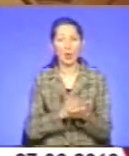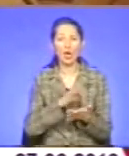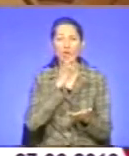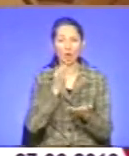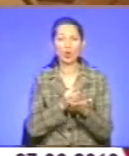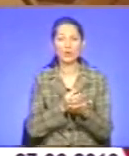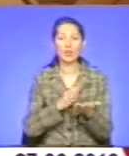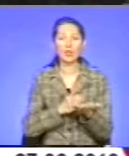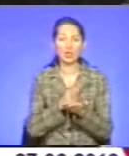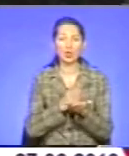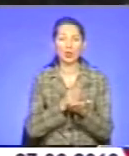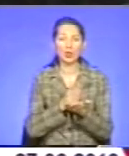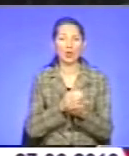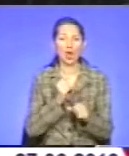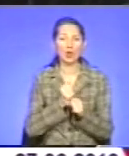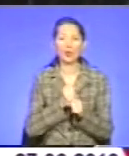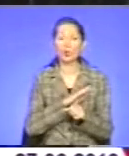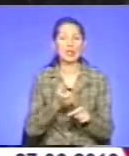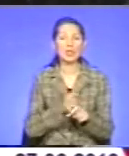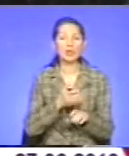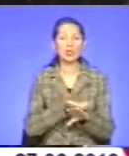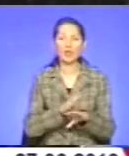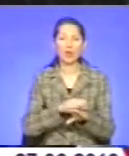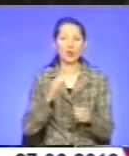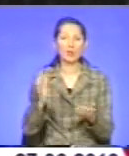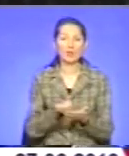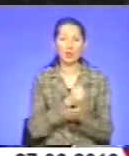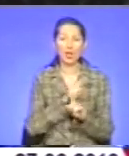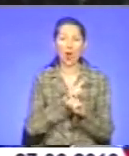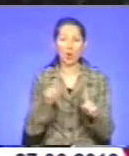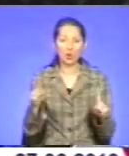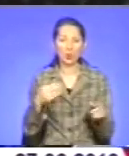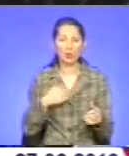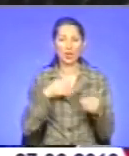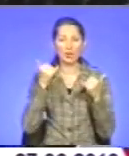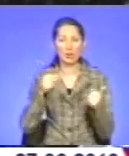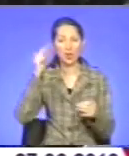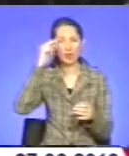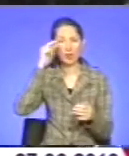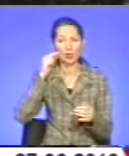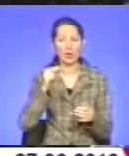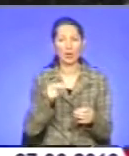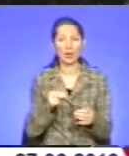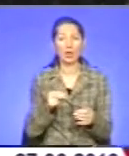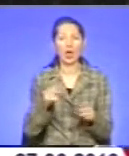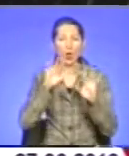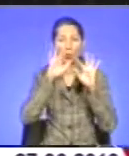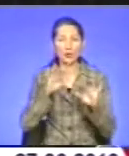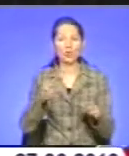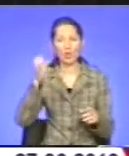досвід стажувань. Роботу не дуже тяжко знайти, особливо я зараз вчуся на комп'ютерних науках.